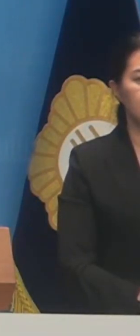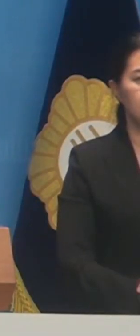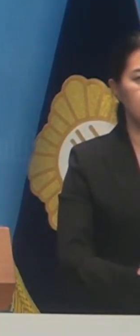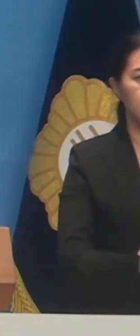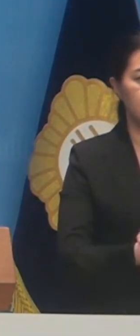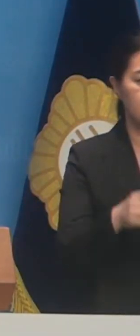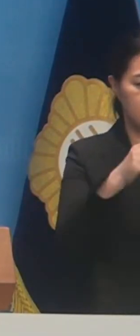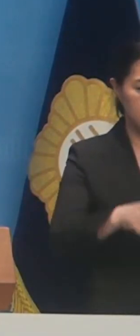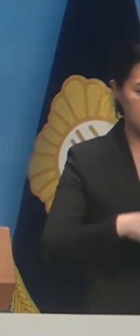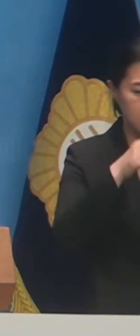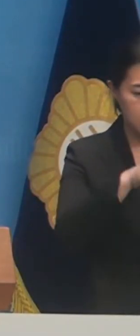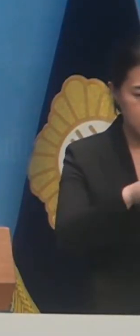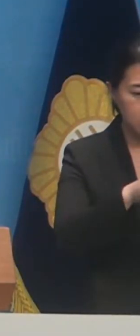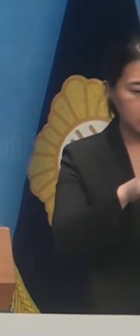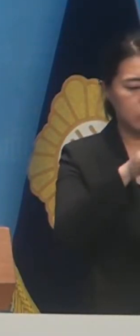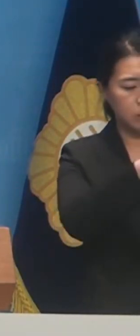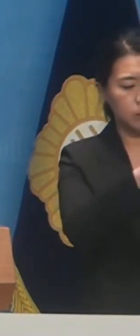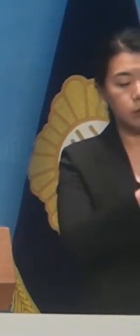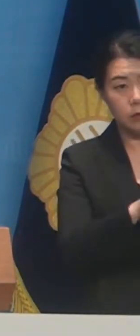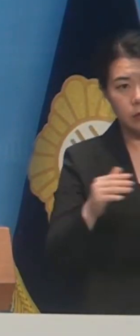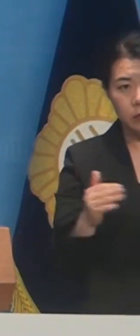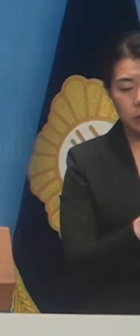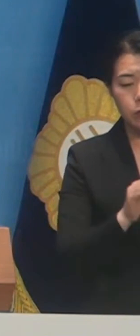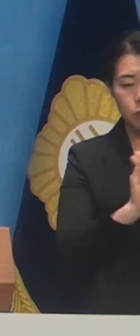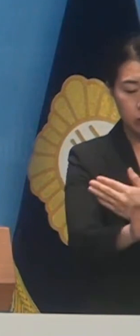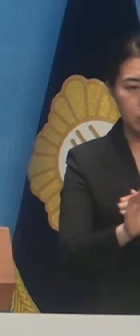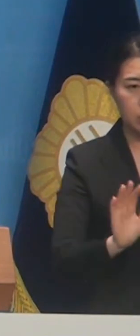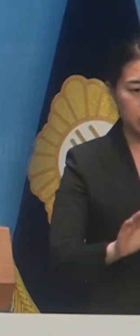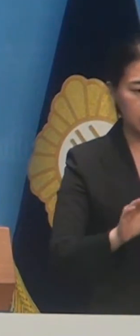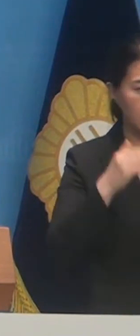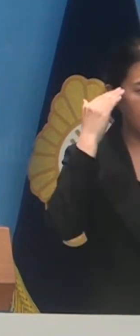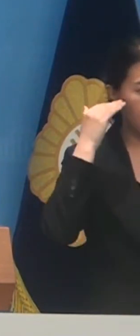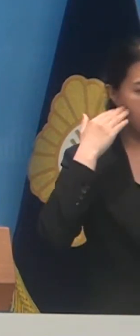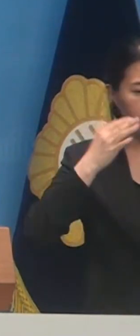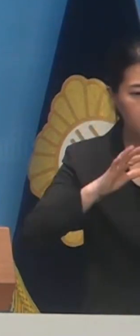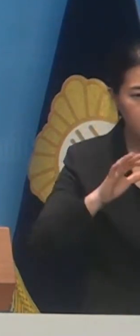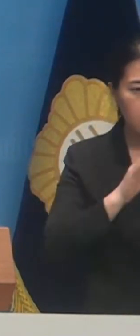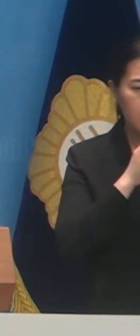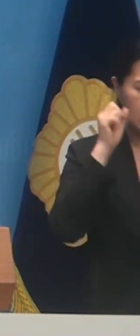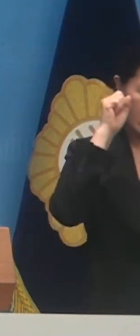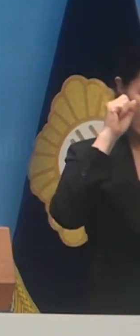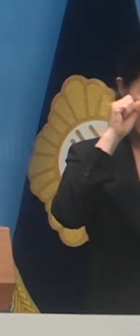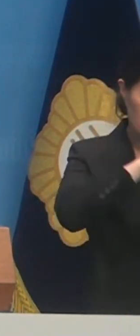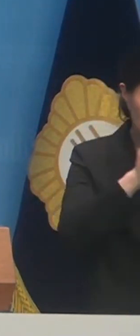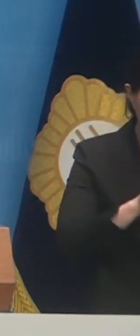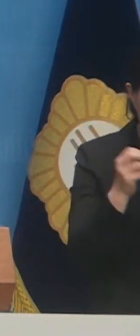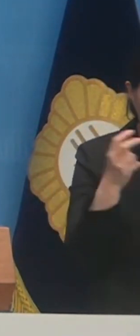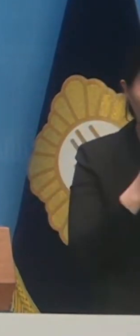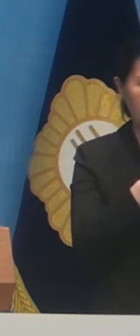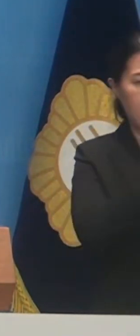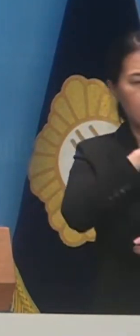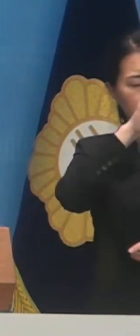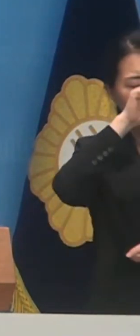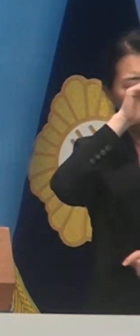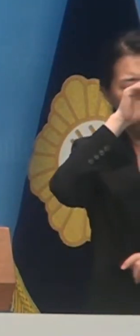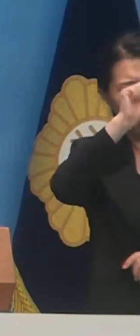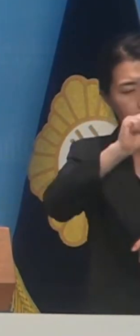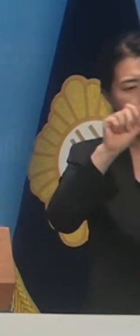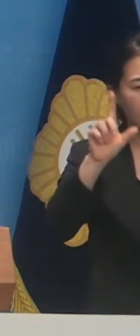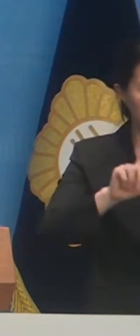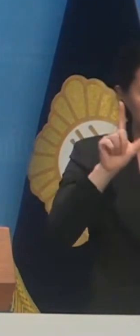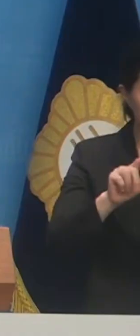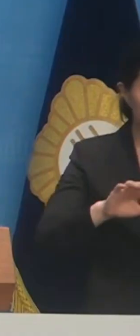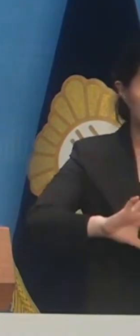대선이 두 번 지나는 동안 대한민국은 가장 암울한 장면과 가장 숭고한 장면 모두를